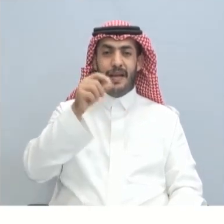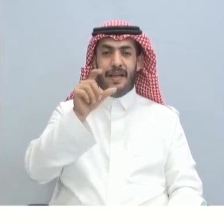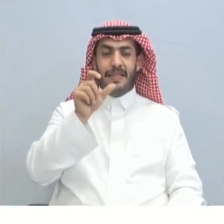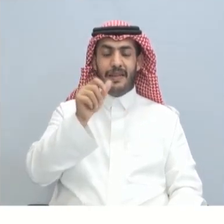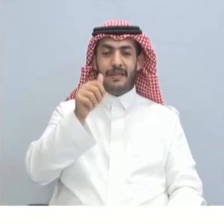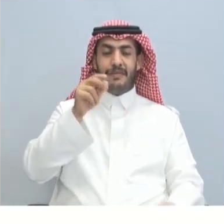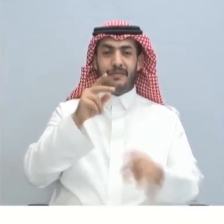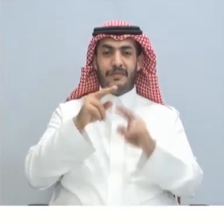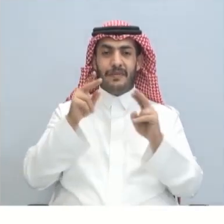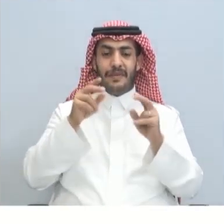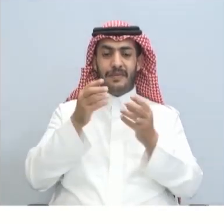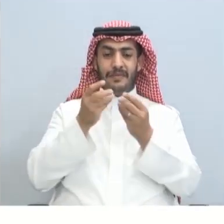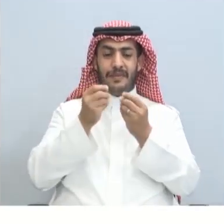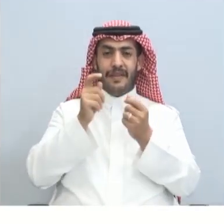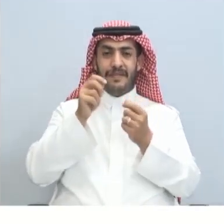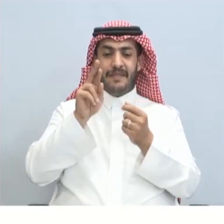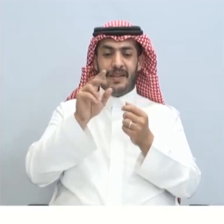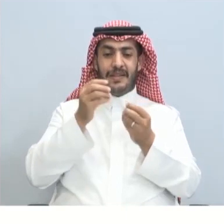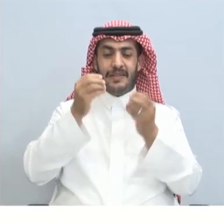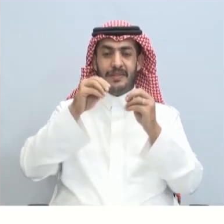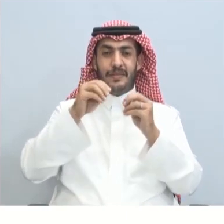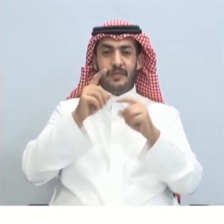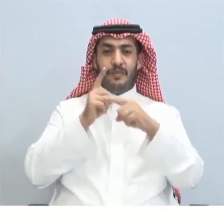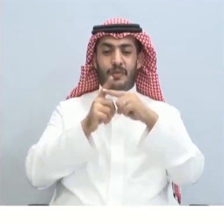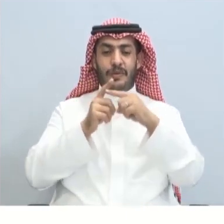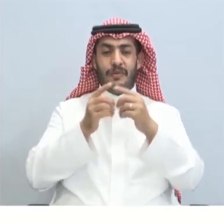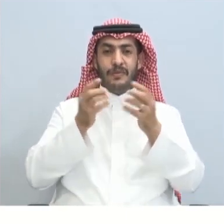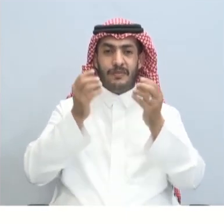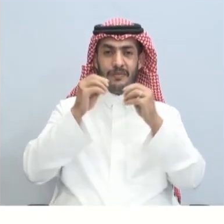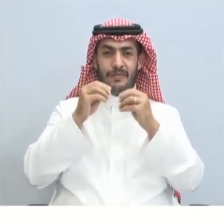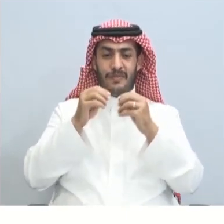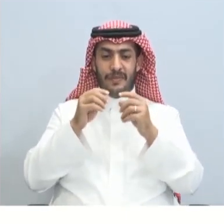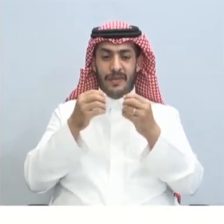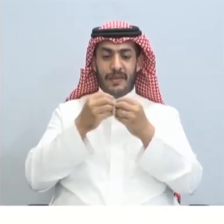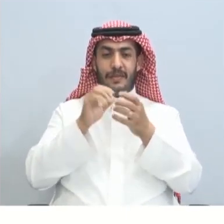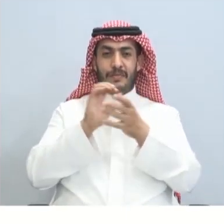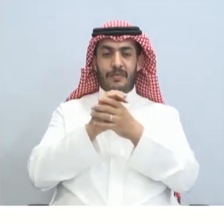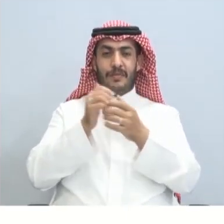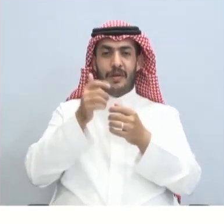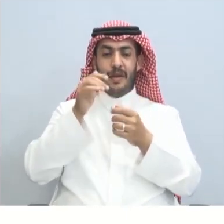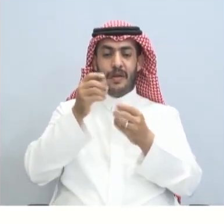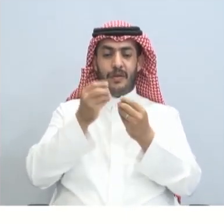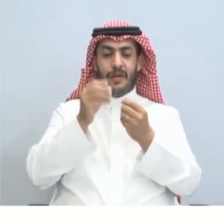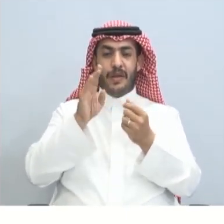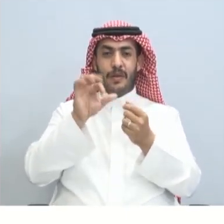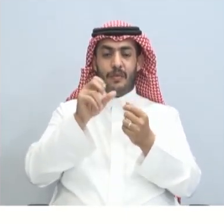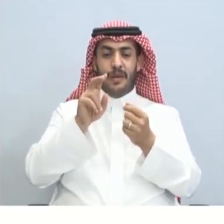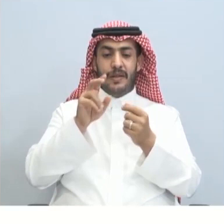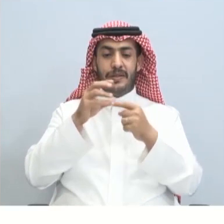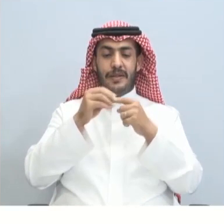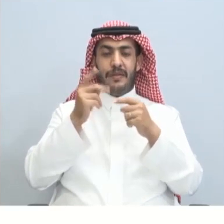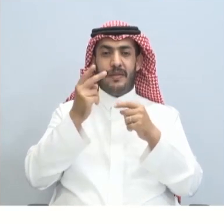مكونه من ايونات فلز او اكثر موجبه الشحنه متحده مع ايون الكربونات